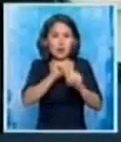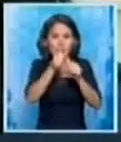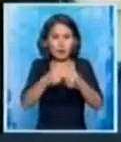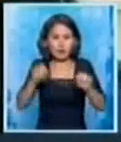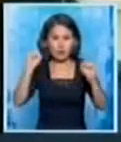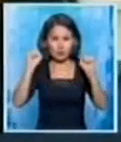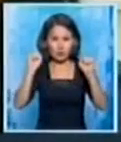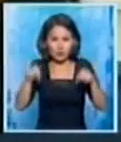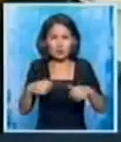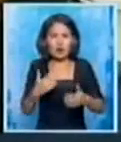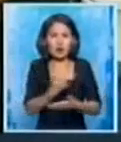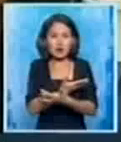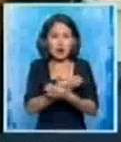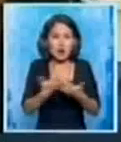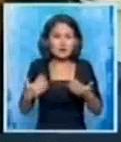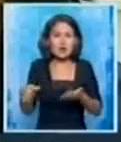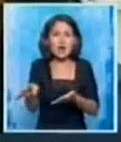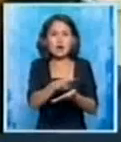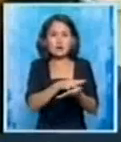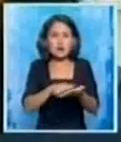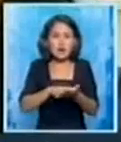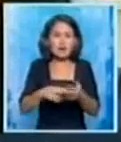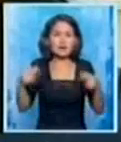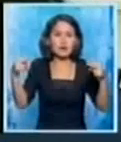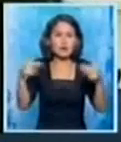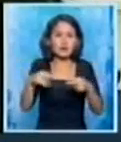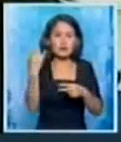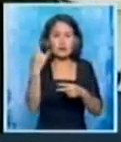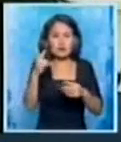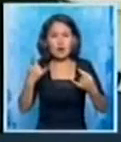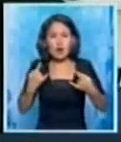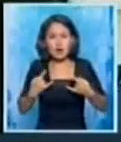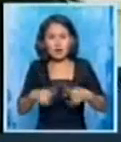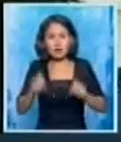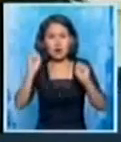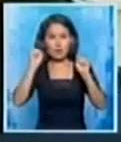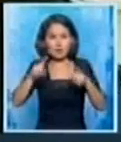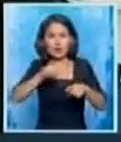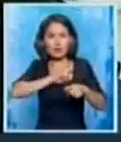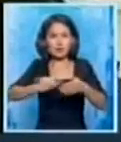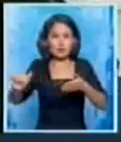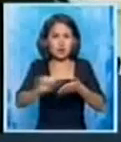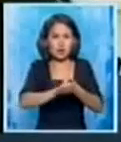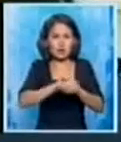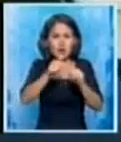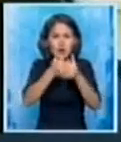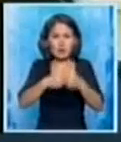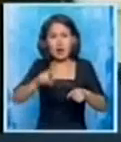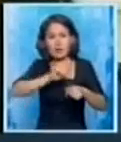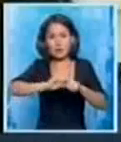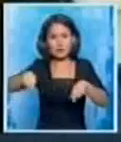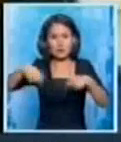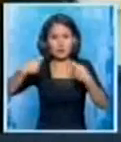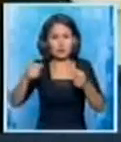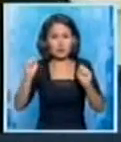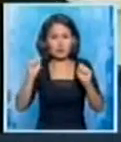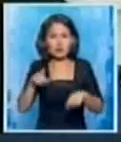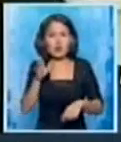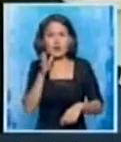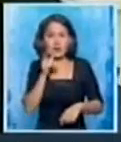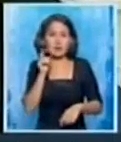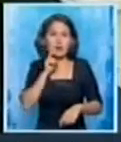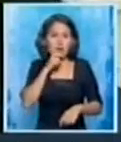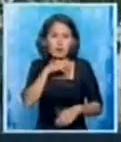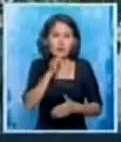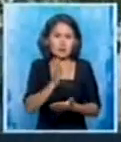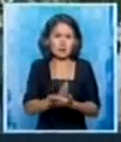болғандықтан өтініштерді сол перзентханадан барып алып, өзіміз қабылдап, осы жерге келіп уақытылы басып беріп отырмыз